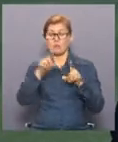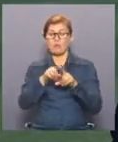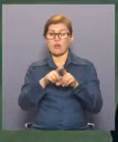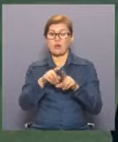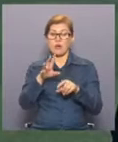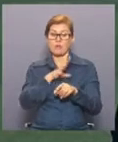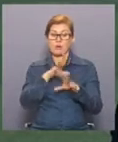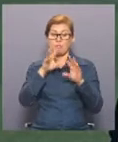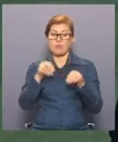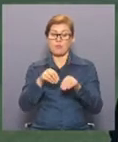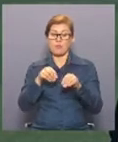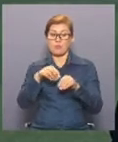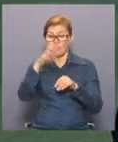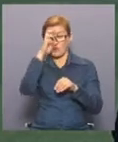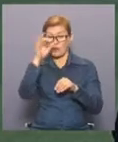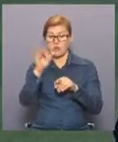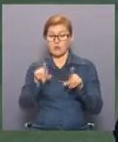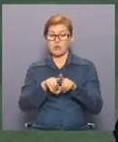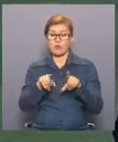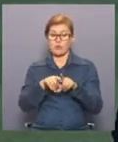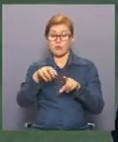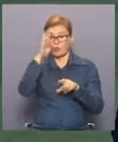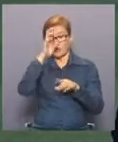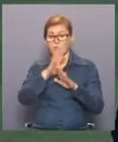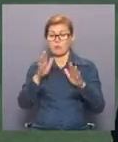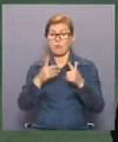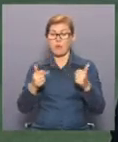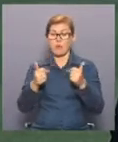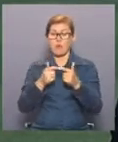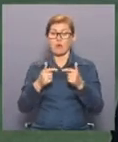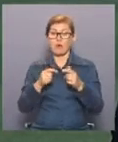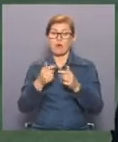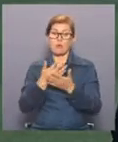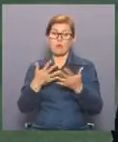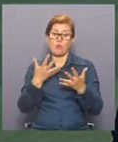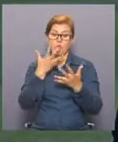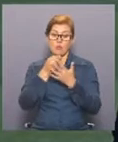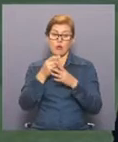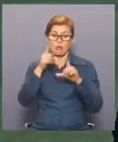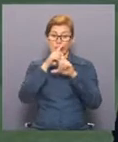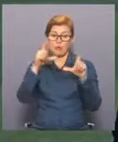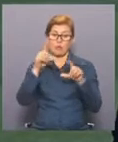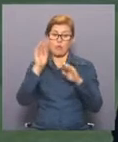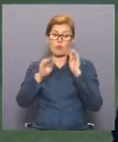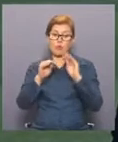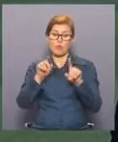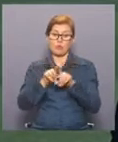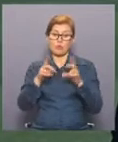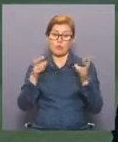бүкіл мемлекеттік және де мемлекеттік емес ұйымдар, ұжымдар өздерінің ғимараттарында орнатуы